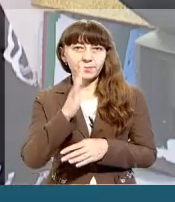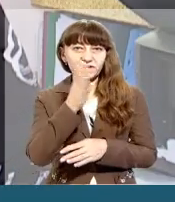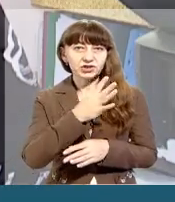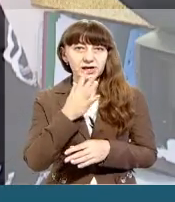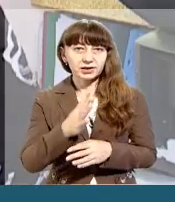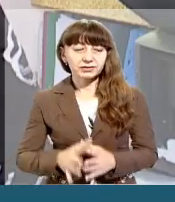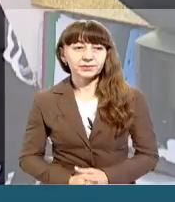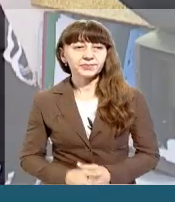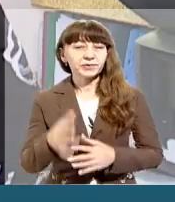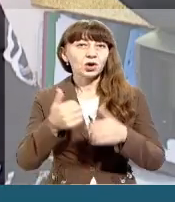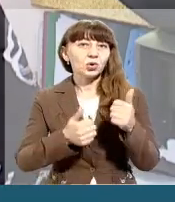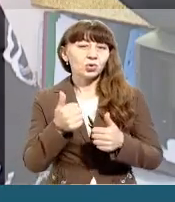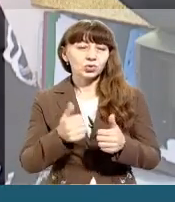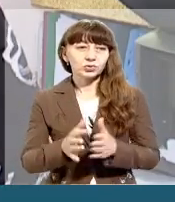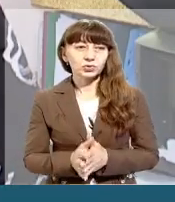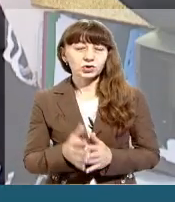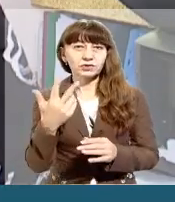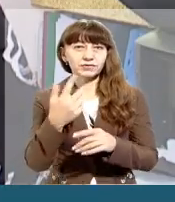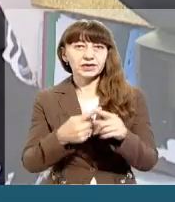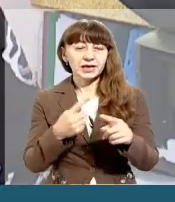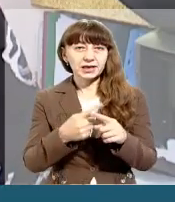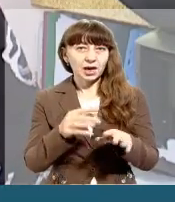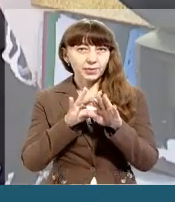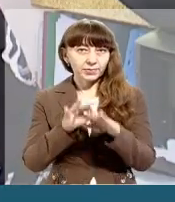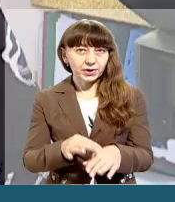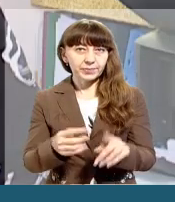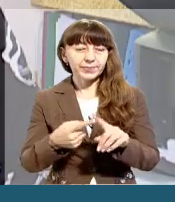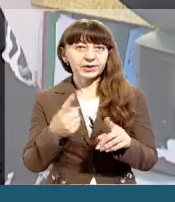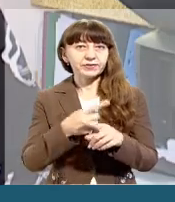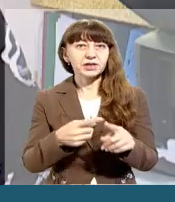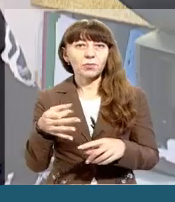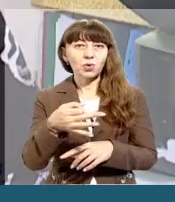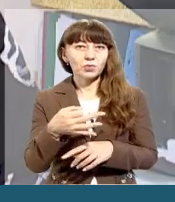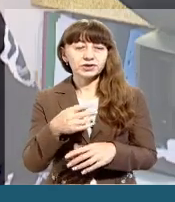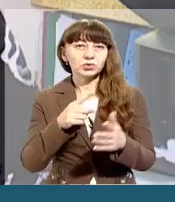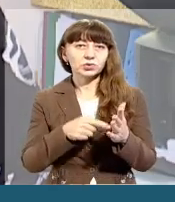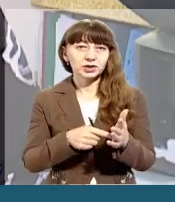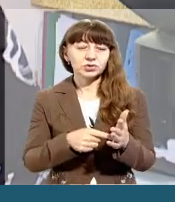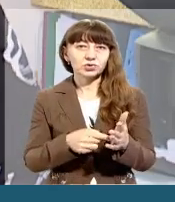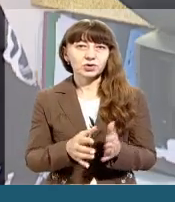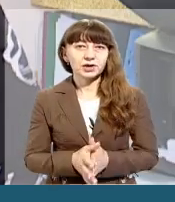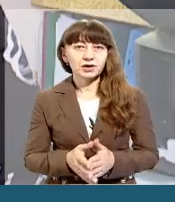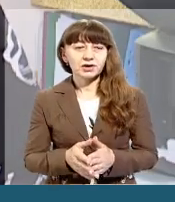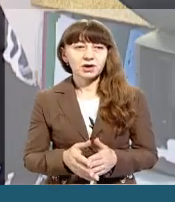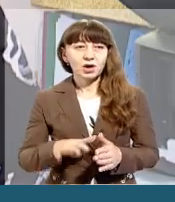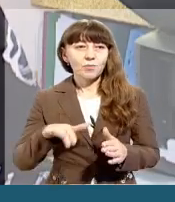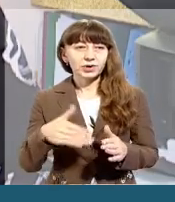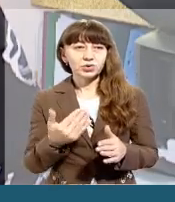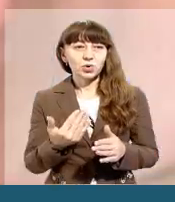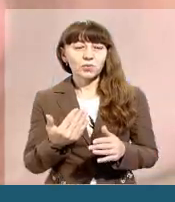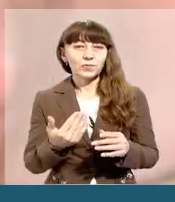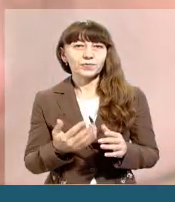Бірінші кезең облыстық және қалалық. Алғашқы кезең басталып та кетті. Нақтырақ 8 бен 21 тамыз аралығында